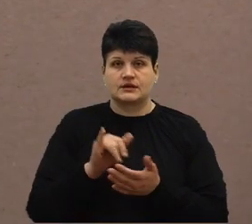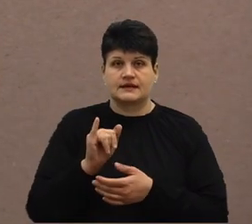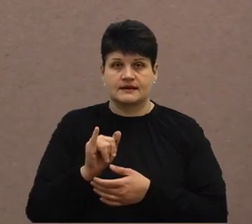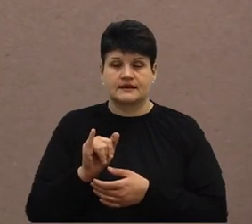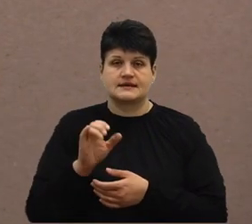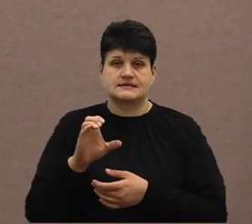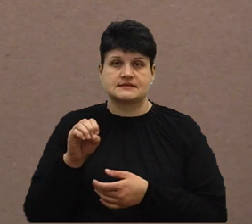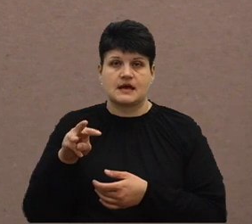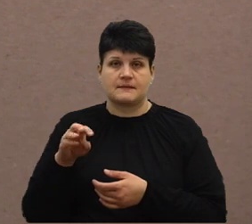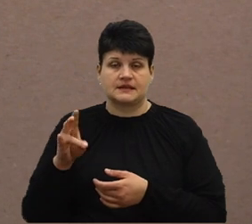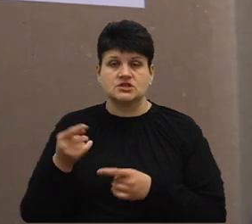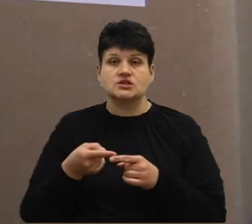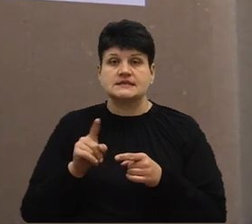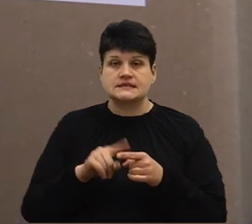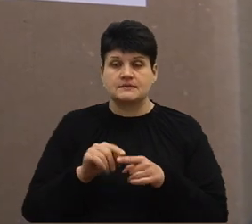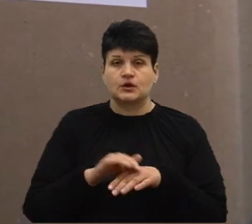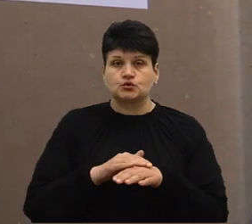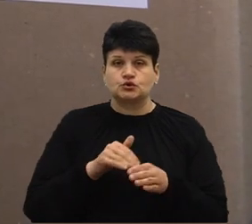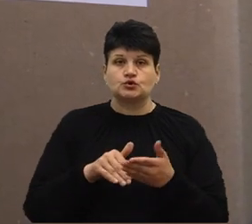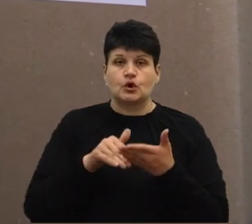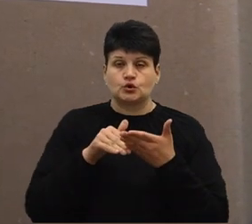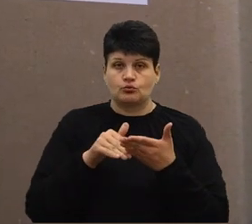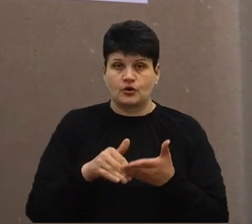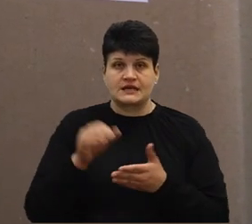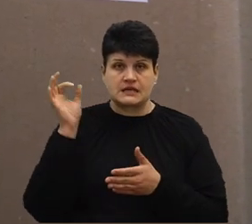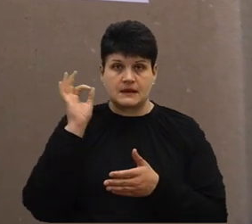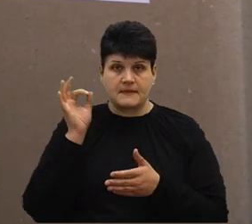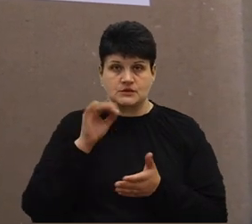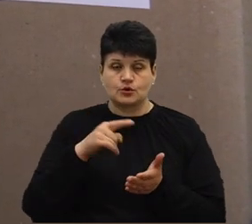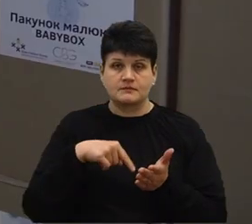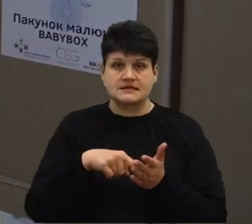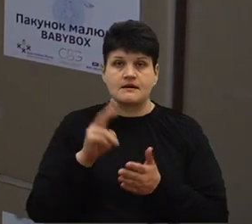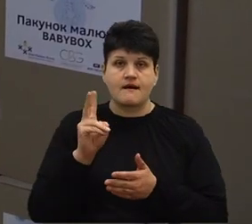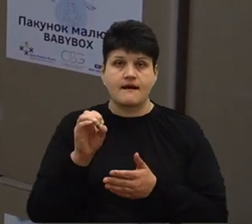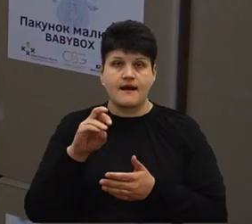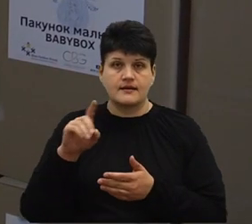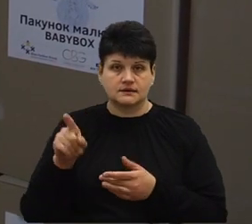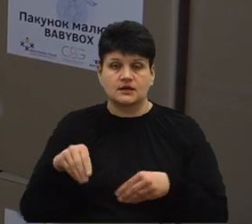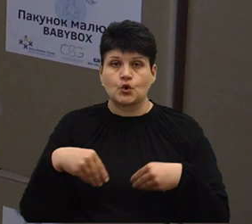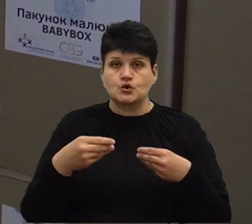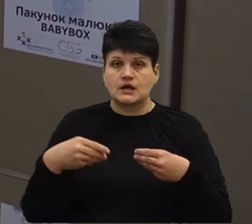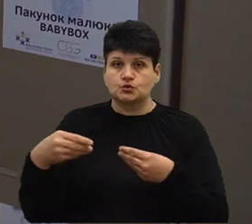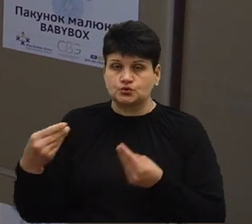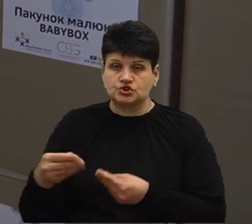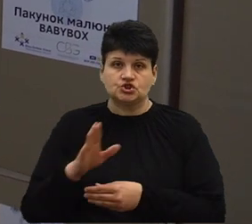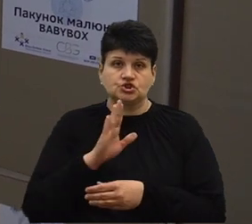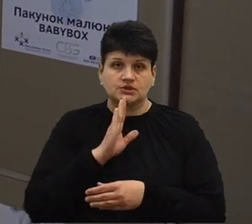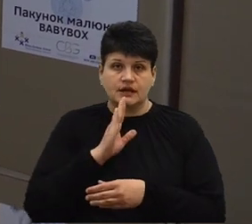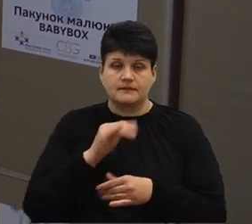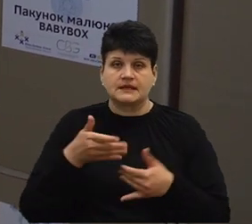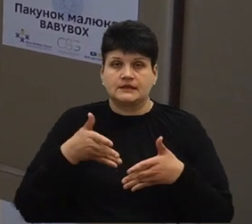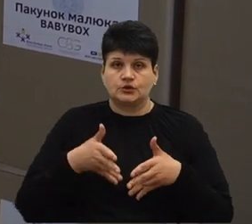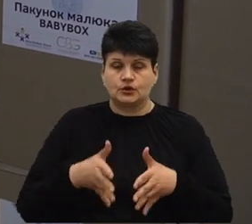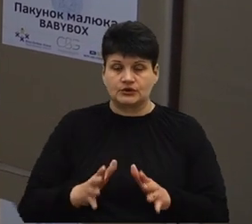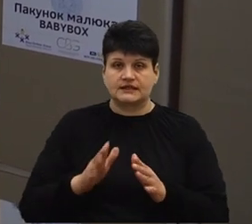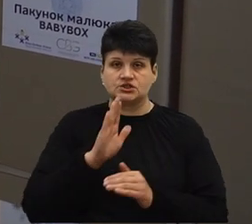благодійна допомога від фундації синьо-жовтий хрест Німецького міста Кельн її роздадуть жінкам які народили дітей з 1 лютого